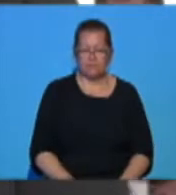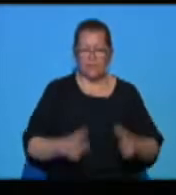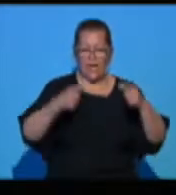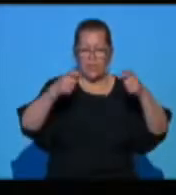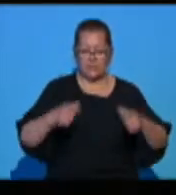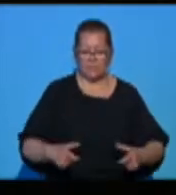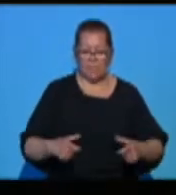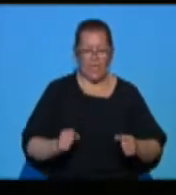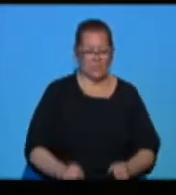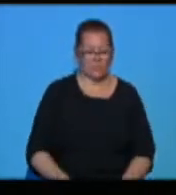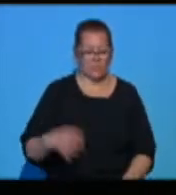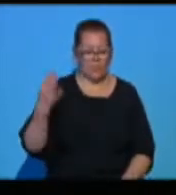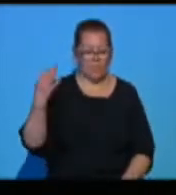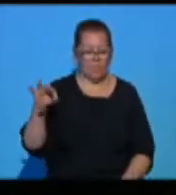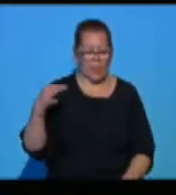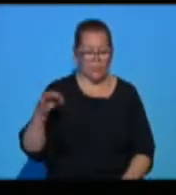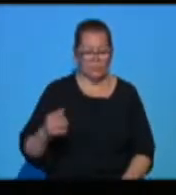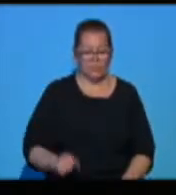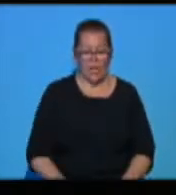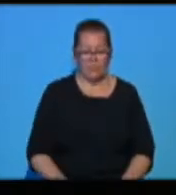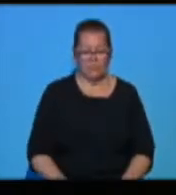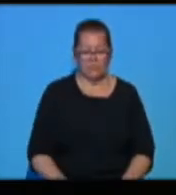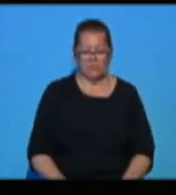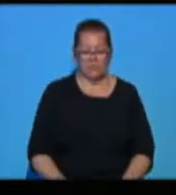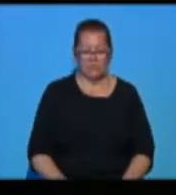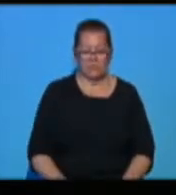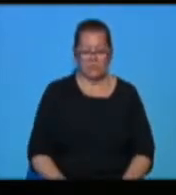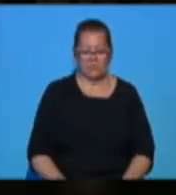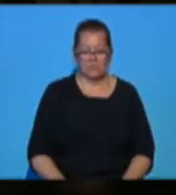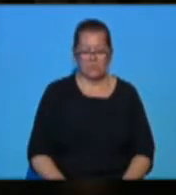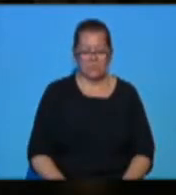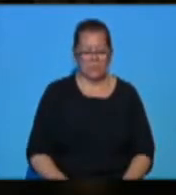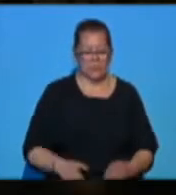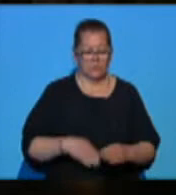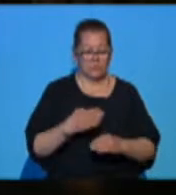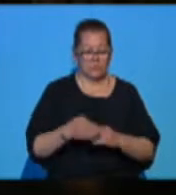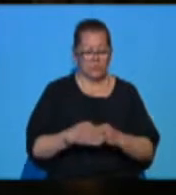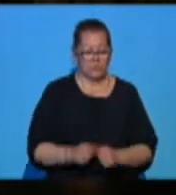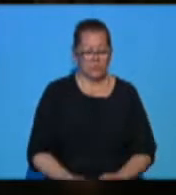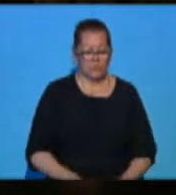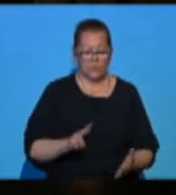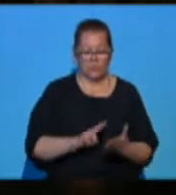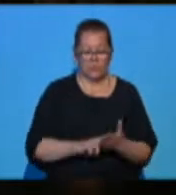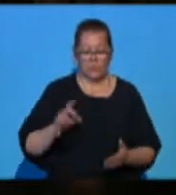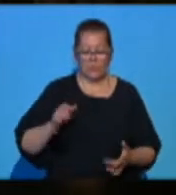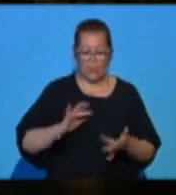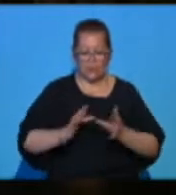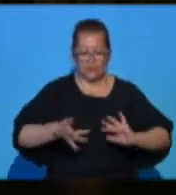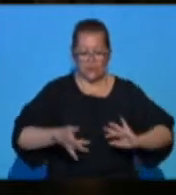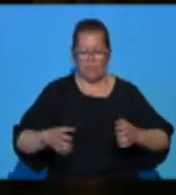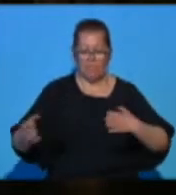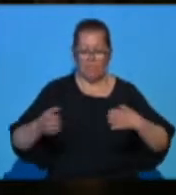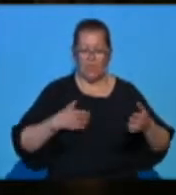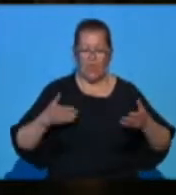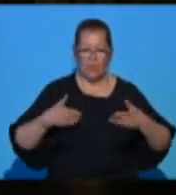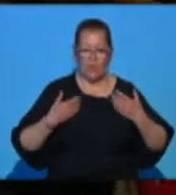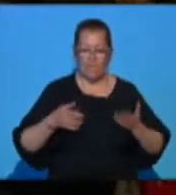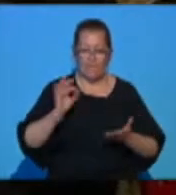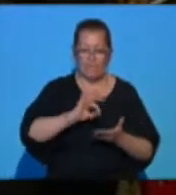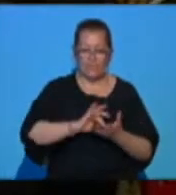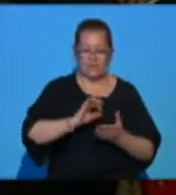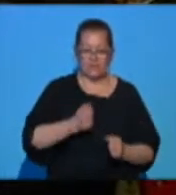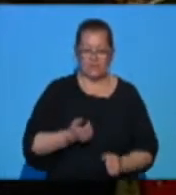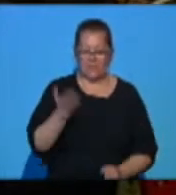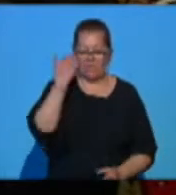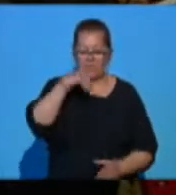spațiu neconvențional pe care lansăm în această ediție, Valletta Towers. După o ediție 2020 online, spectatorii se bucură să fie față